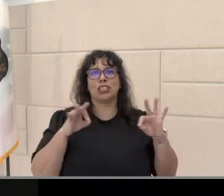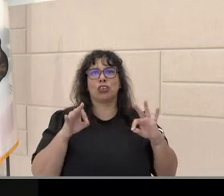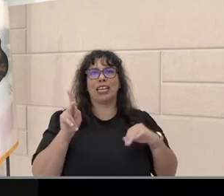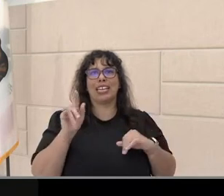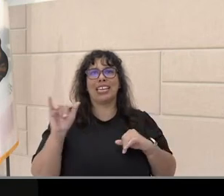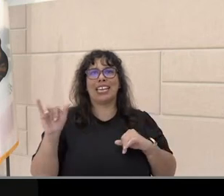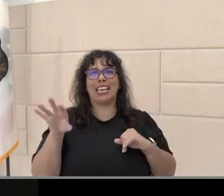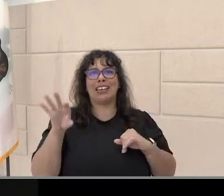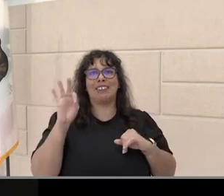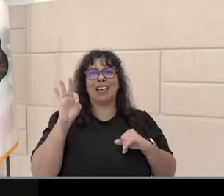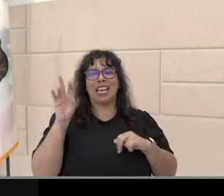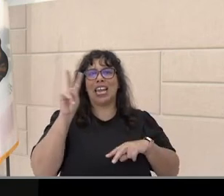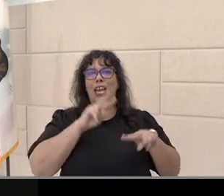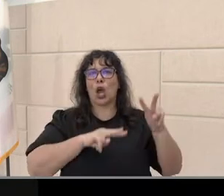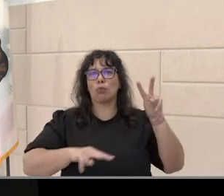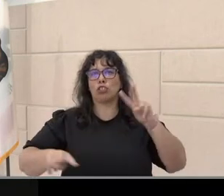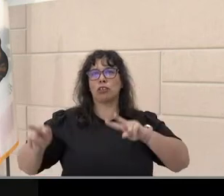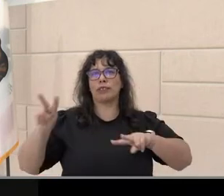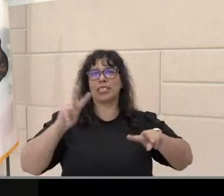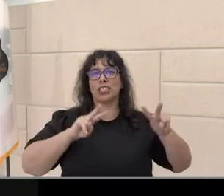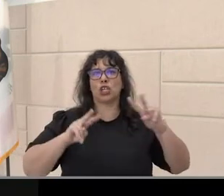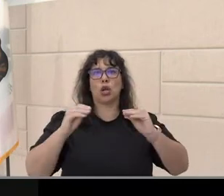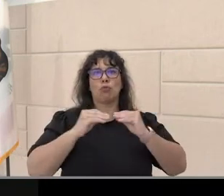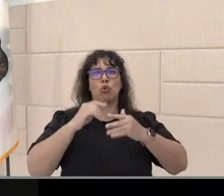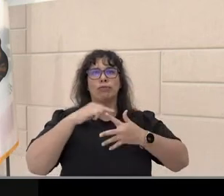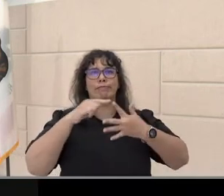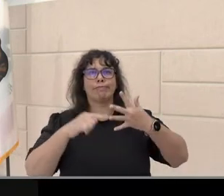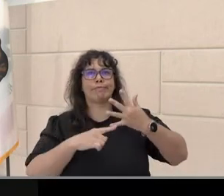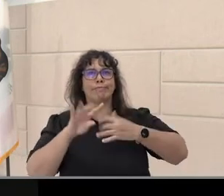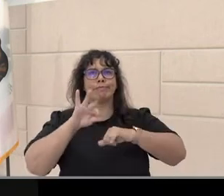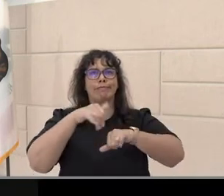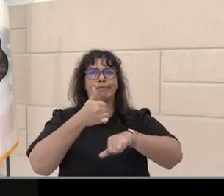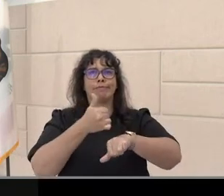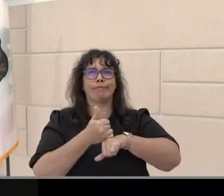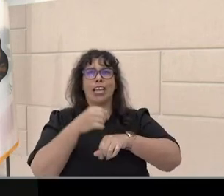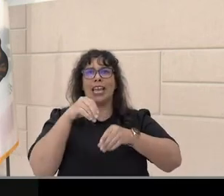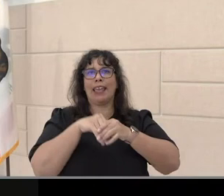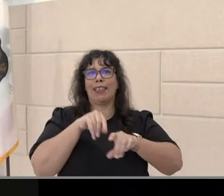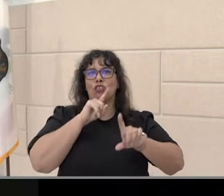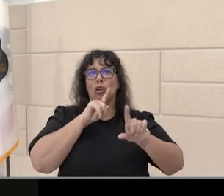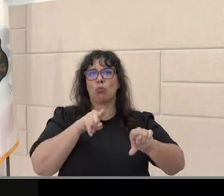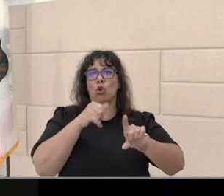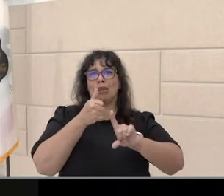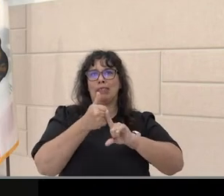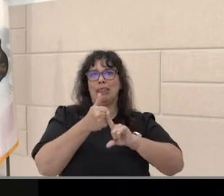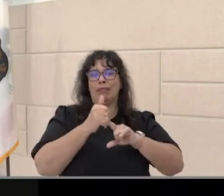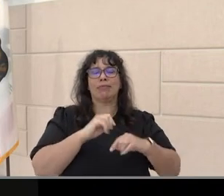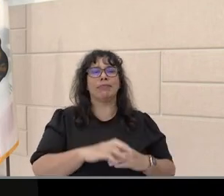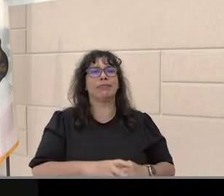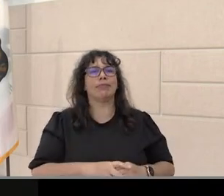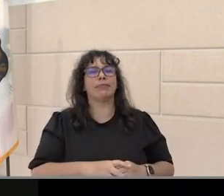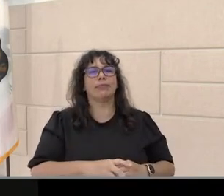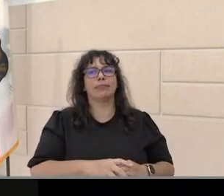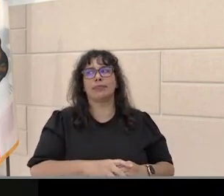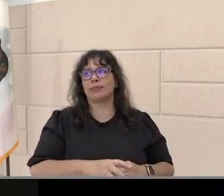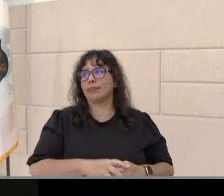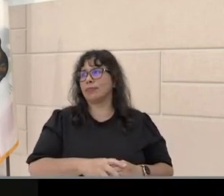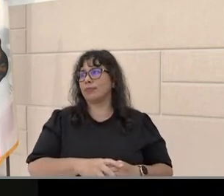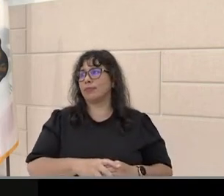ៗតើតើអ្វីដែលបានយើងបានរកឃើញក្នុងការសង្កេតមើលតើតើនឹងរបាយការណ៍លម្អិត